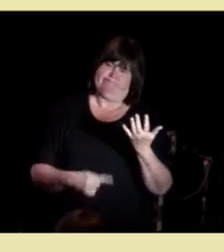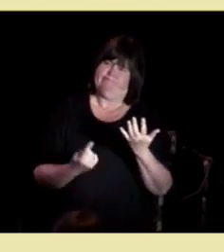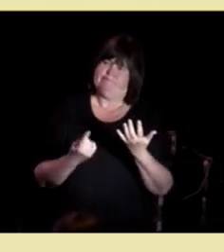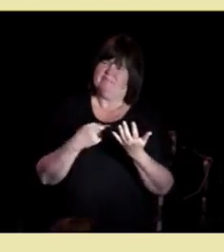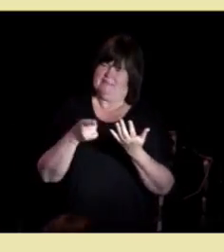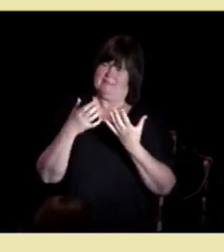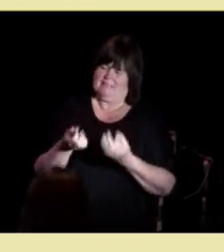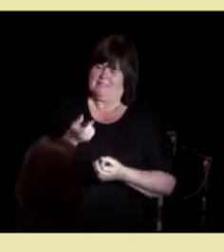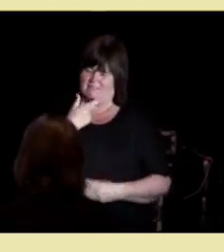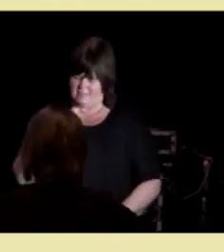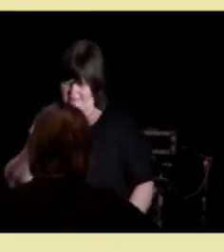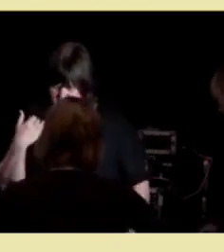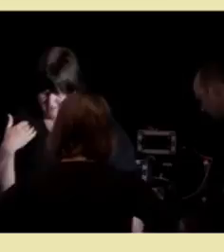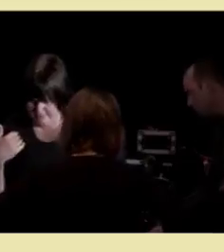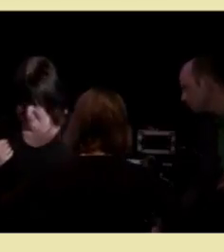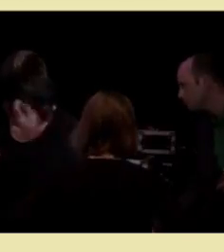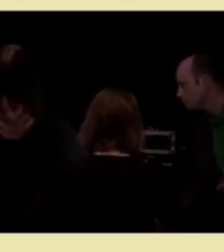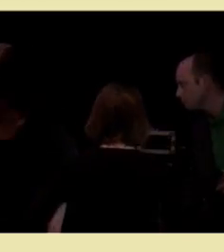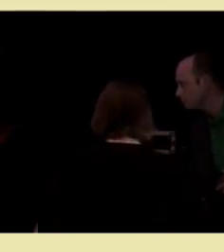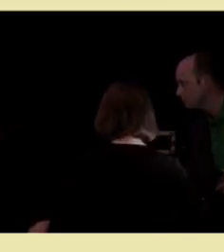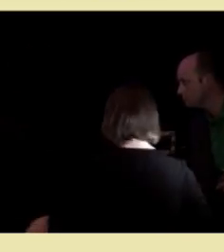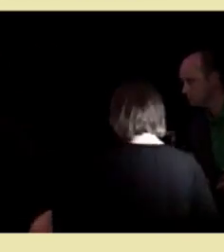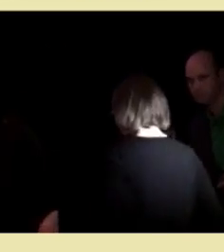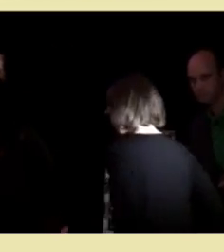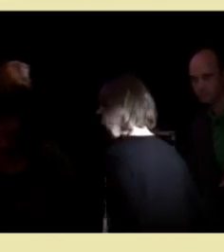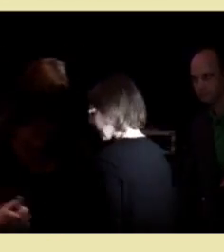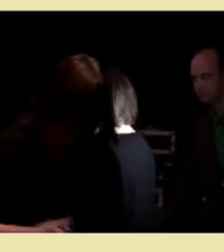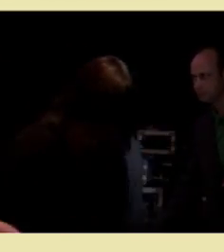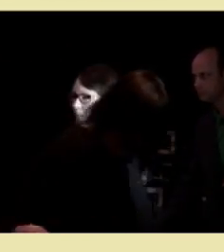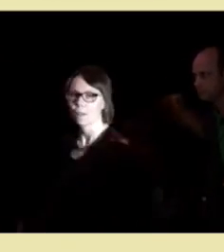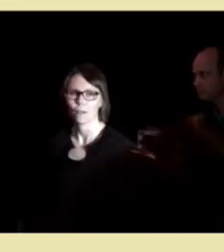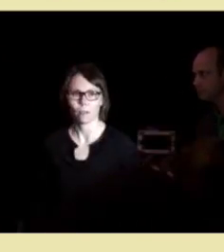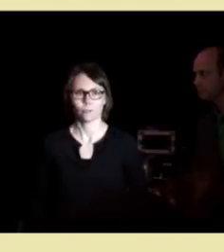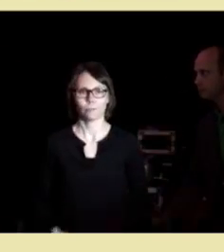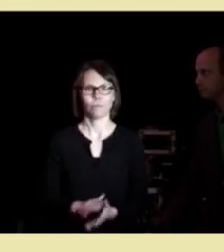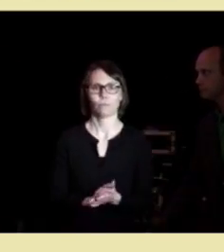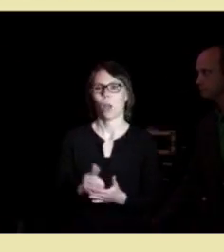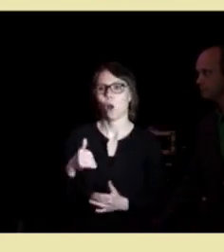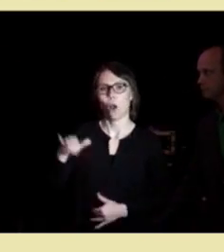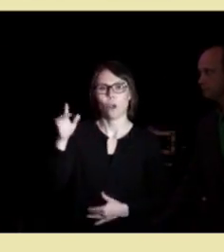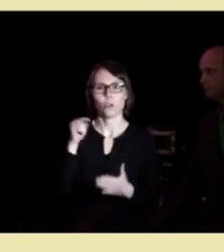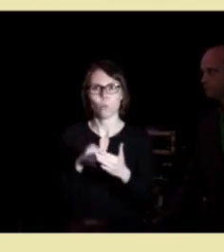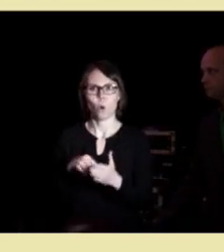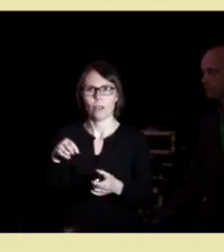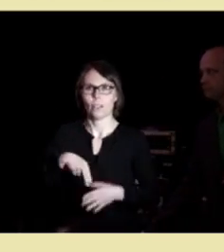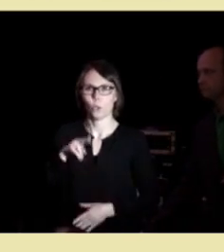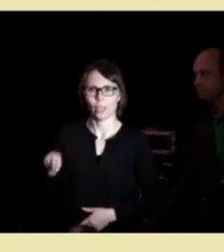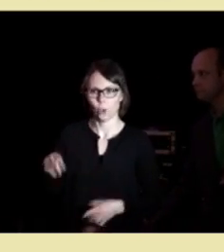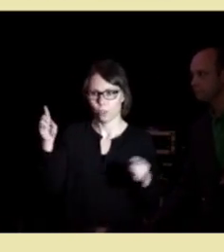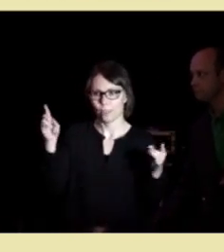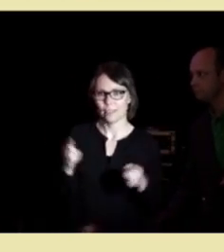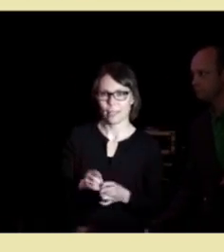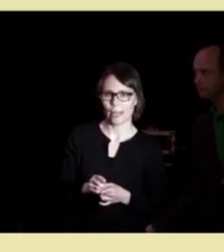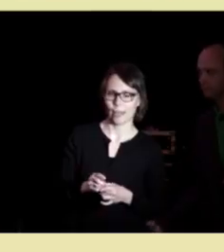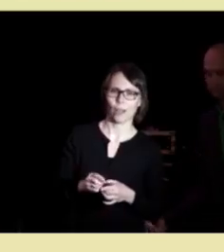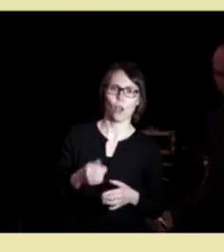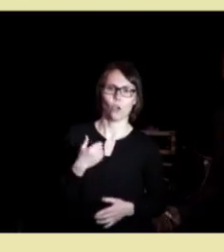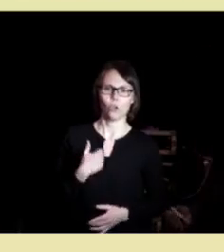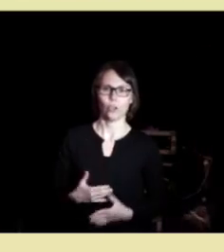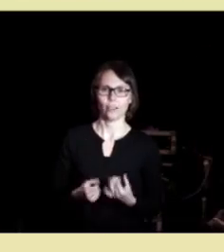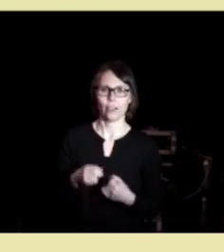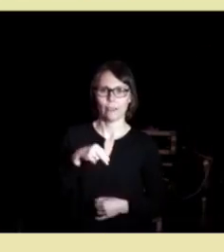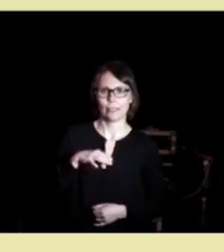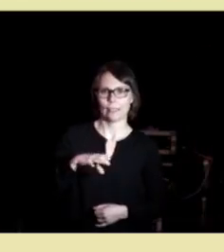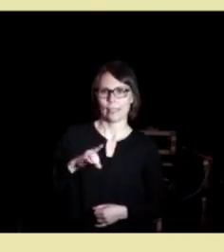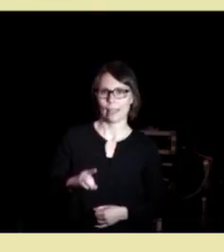vi kjenner til. Vi har satt oss ambisiøse mål i Norge å redusere dødeligheten av NCD med